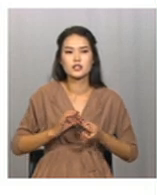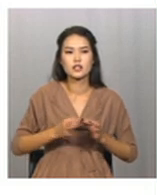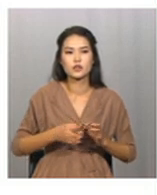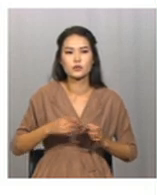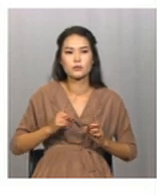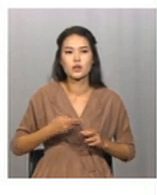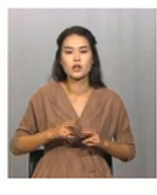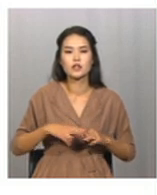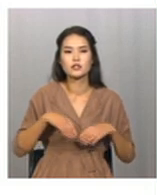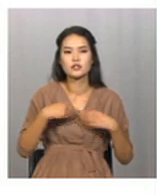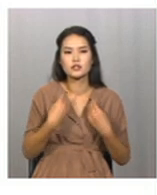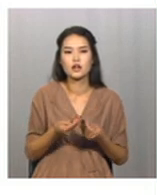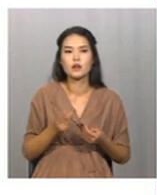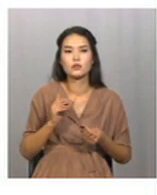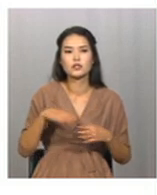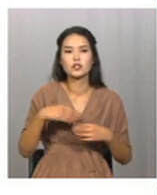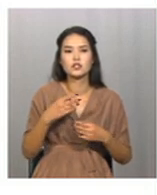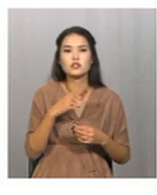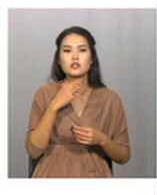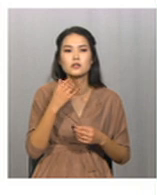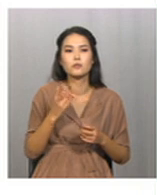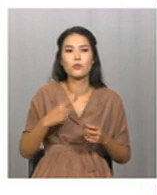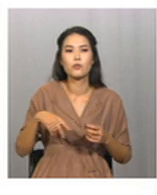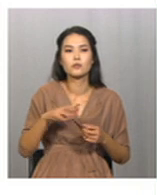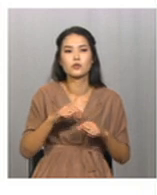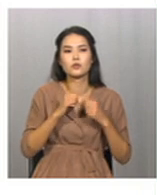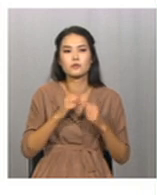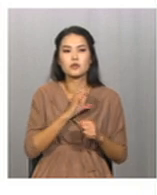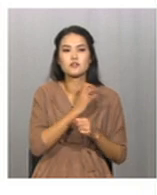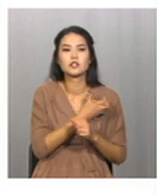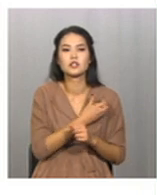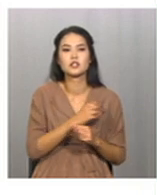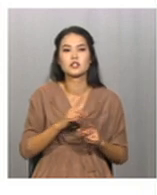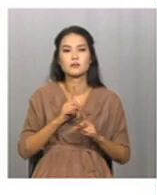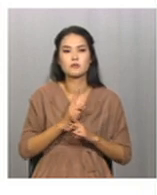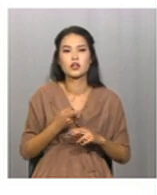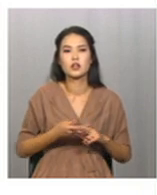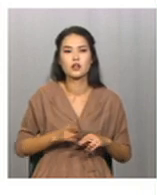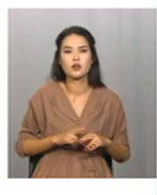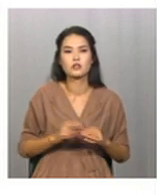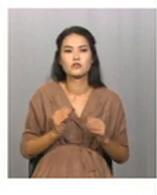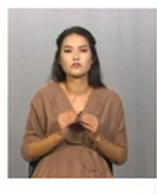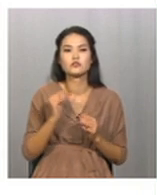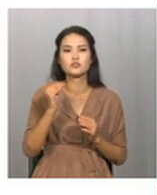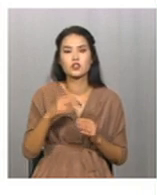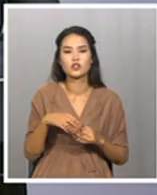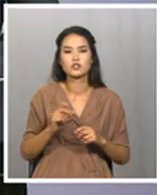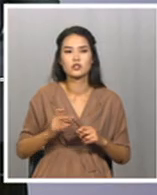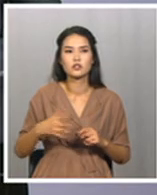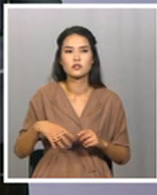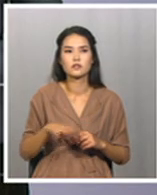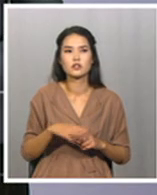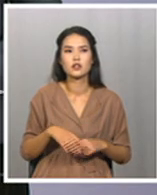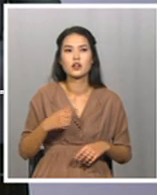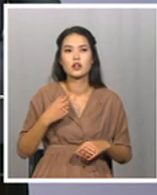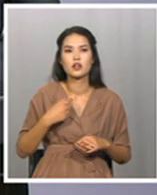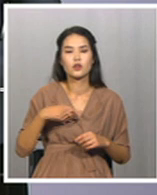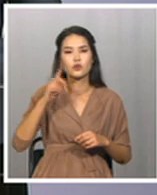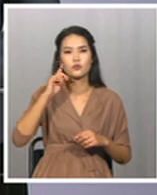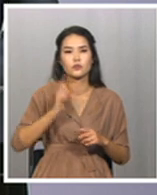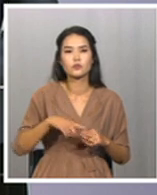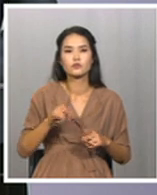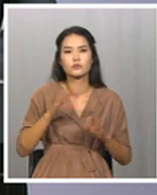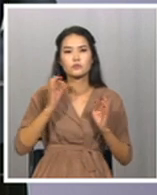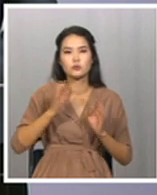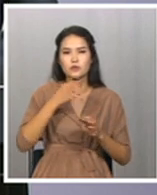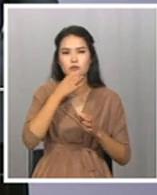это дар, который дается немногим. Любовь сильнее смерти. Она возвышает человека. Я уверена, вы